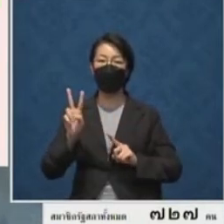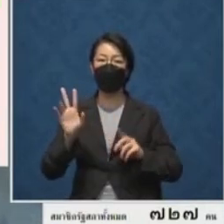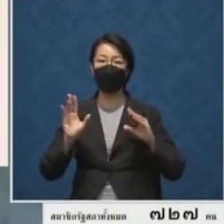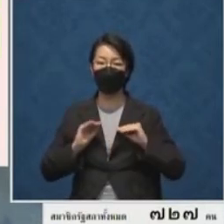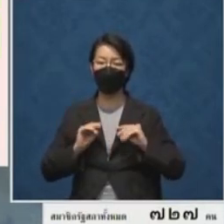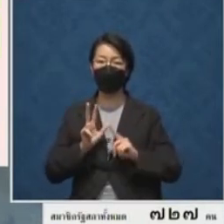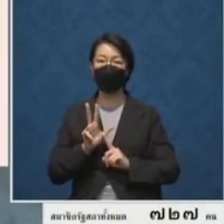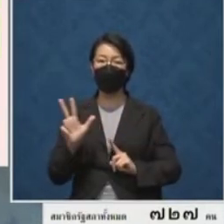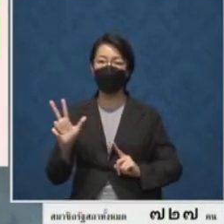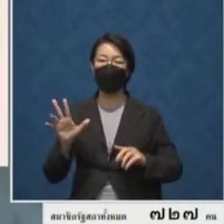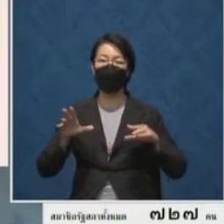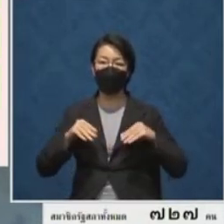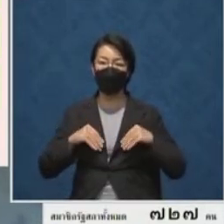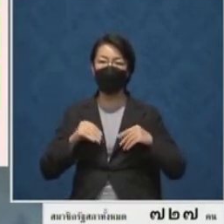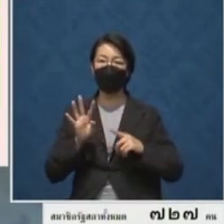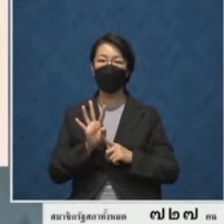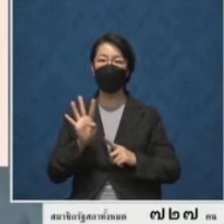การ4รับหลักการ